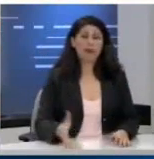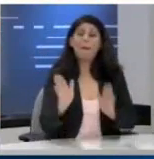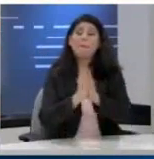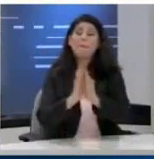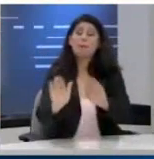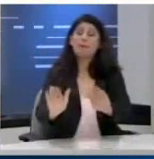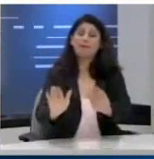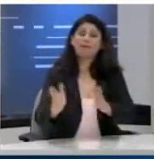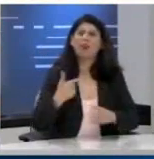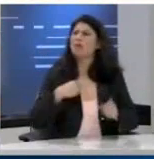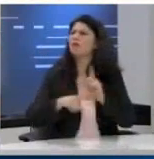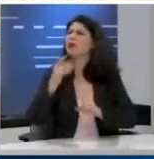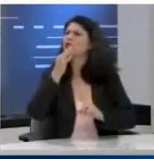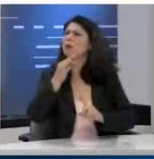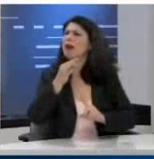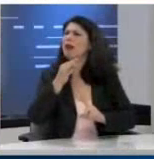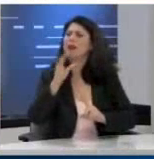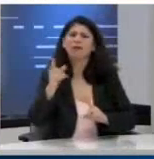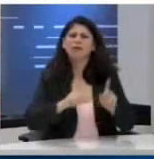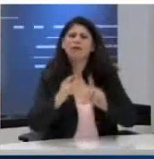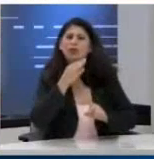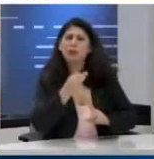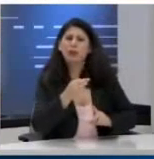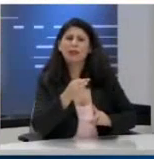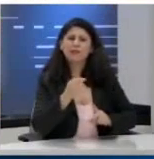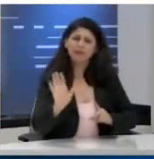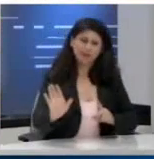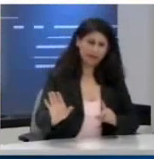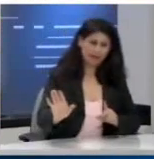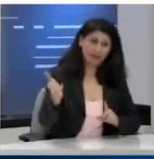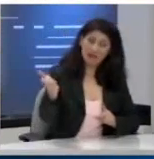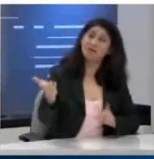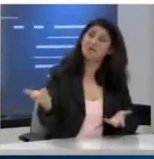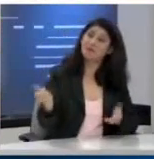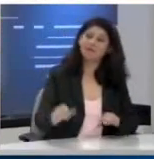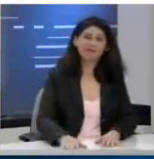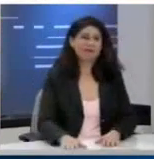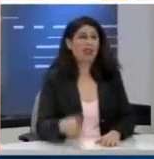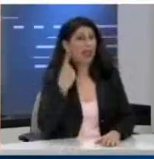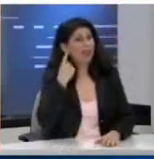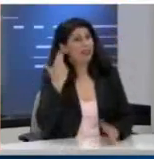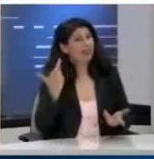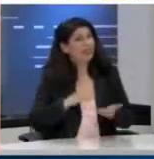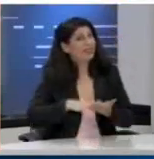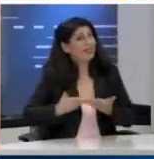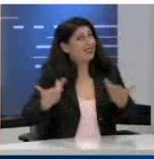Παρακαλώ. Καλό ήταν αυτό. Ποιος κύριε Φωτήλα. Όχι, εντάξει. Ποιος το, εσείς το πάτε.